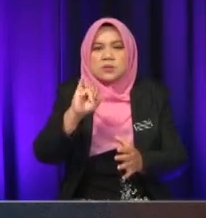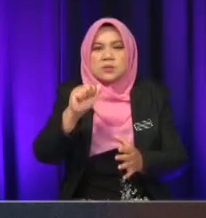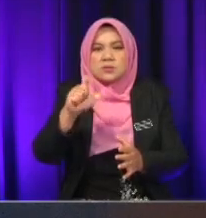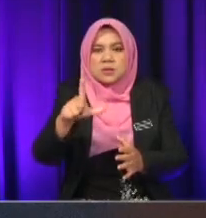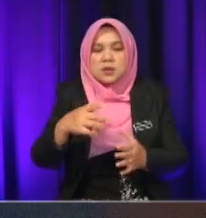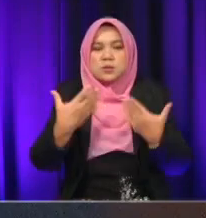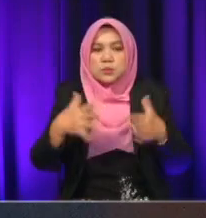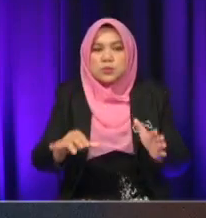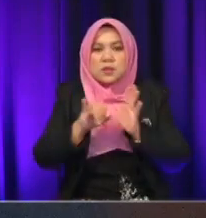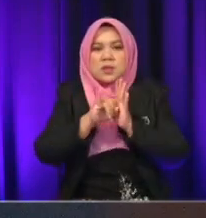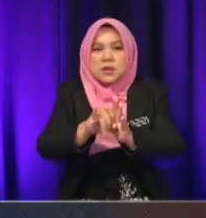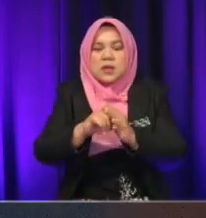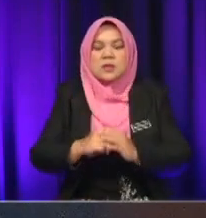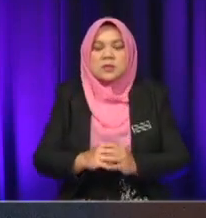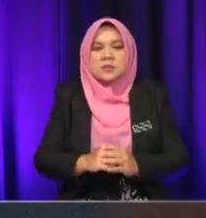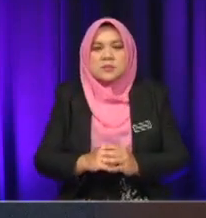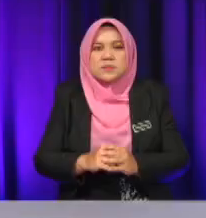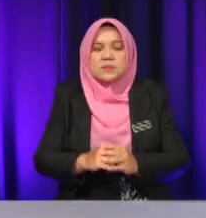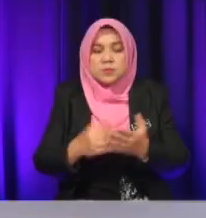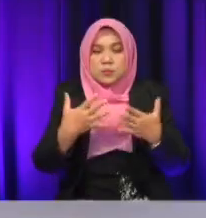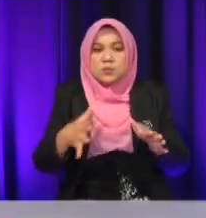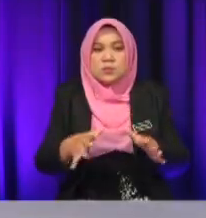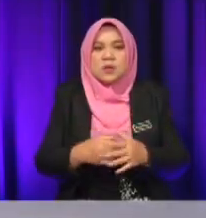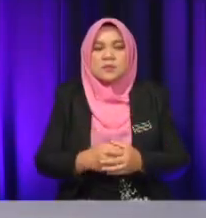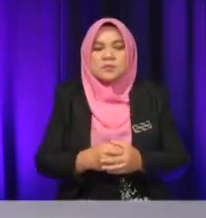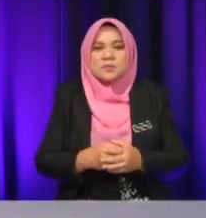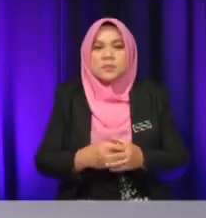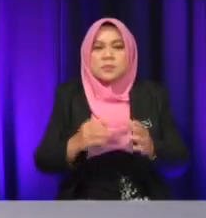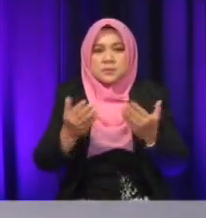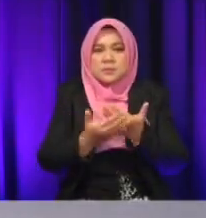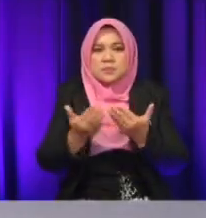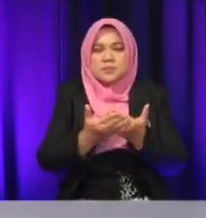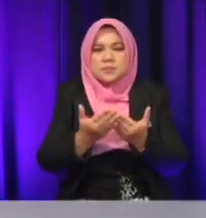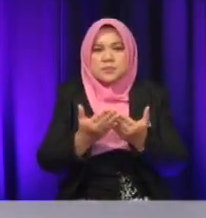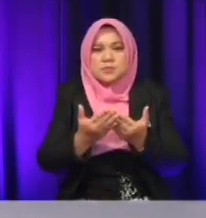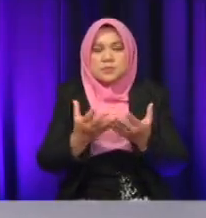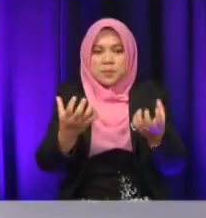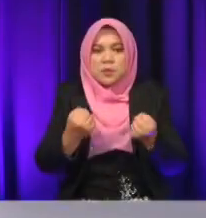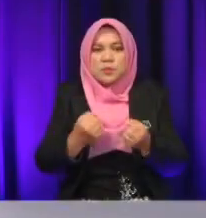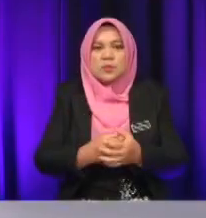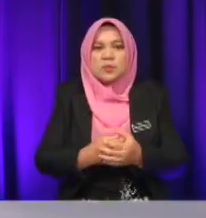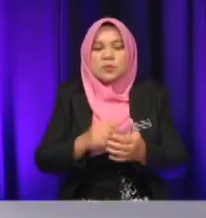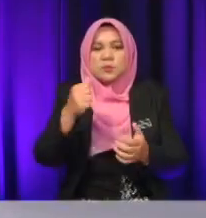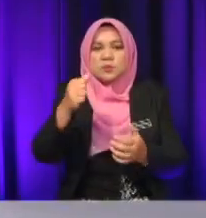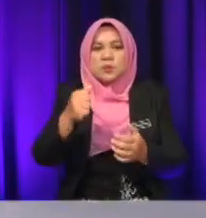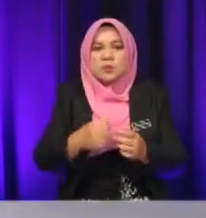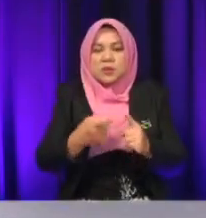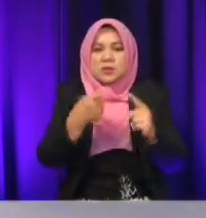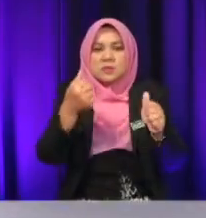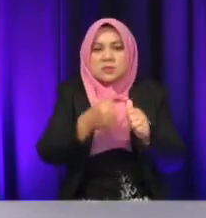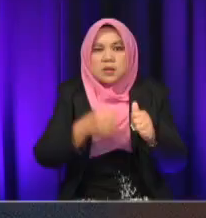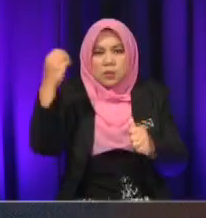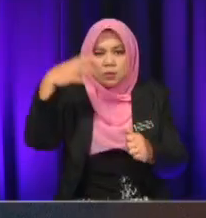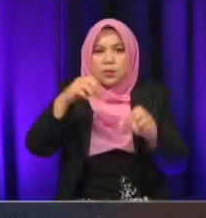dah iklankan. Wah, dah iklankan cikgu. Jadi mudahlah kalau nak saya macam nak 10 daripada setiap lampu ni,